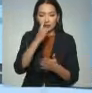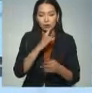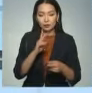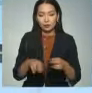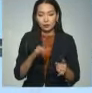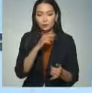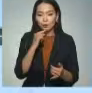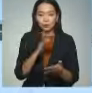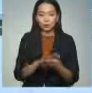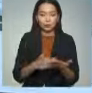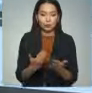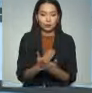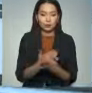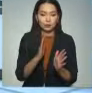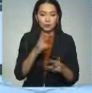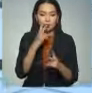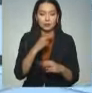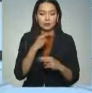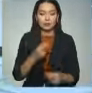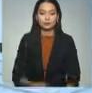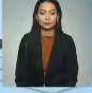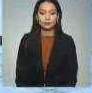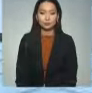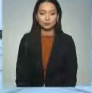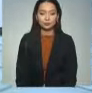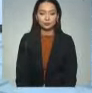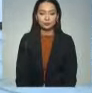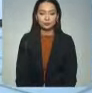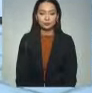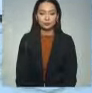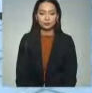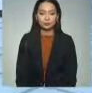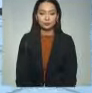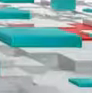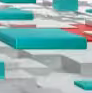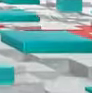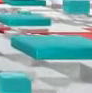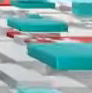орыс тілінде әріптесім Жанна Сейтхан жалғастырады. Рахмет, Амина. Ну а мы продолжим. Смотрите, что будет далее.